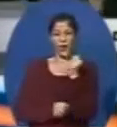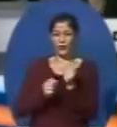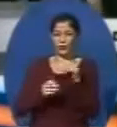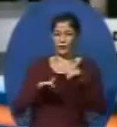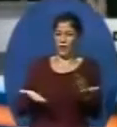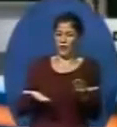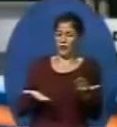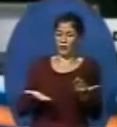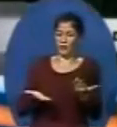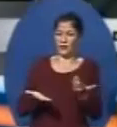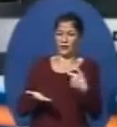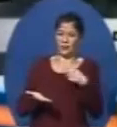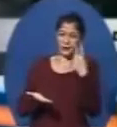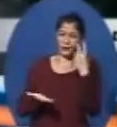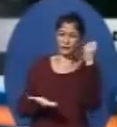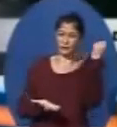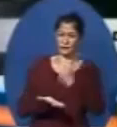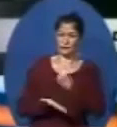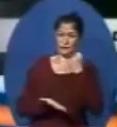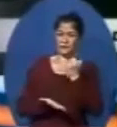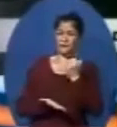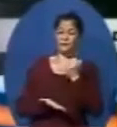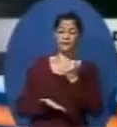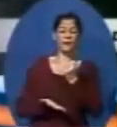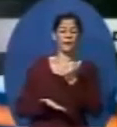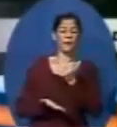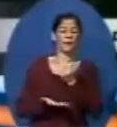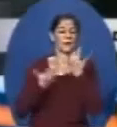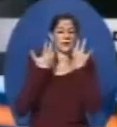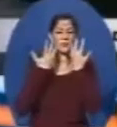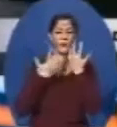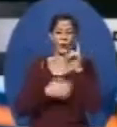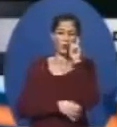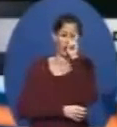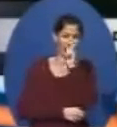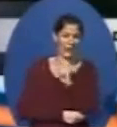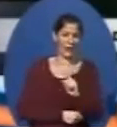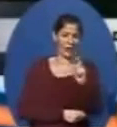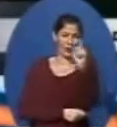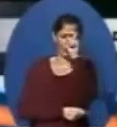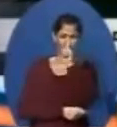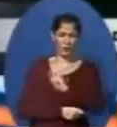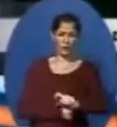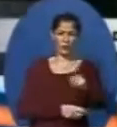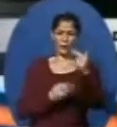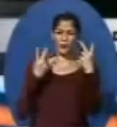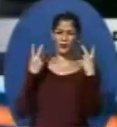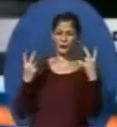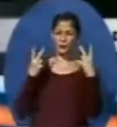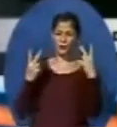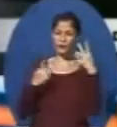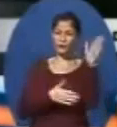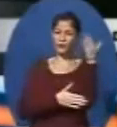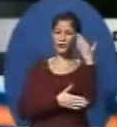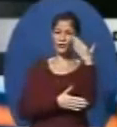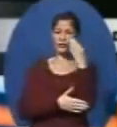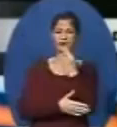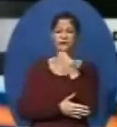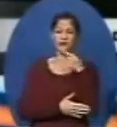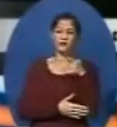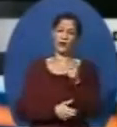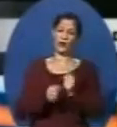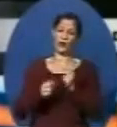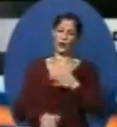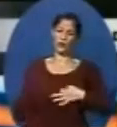סופית לכך שהייתה פרשת שחיתות כל כך משמעותית במדינת ישראל. זה